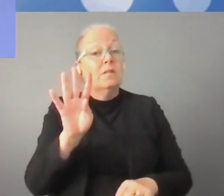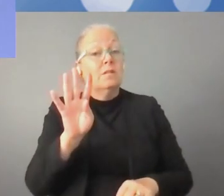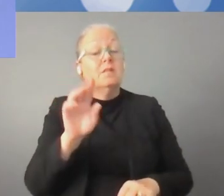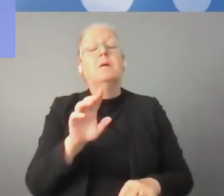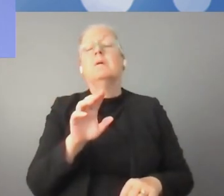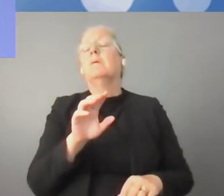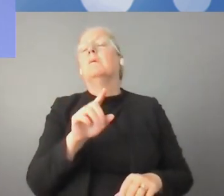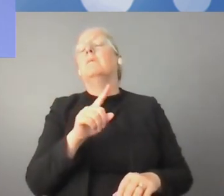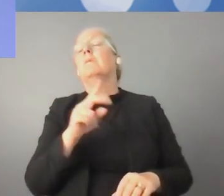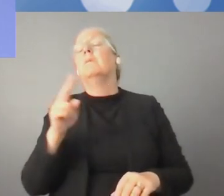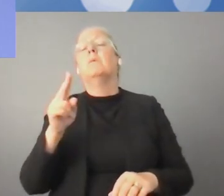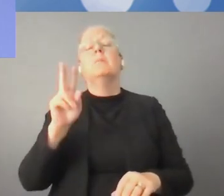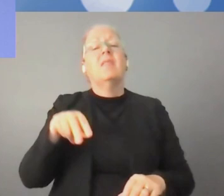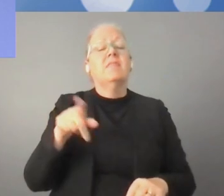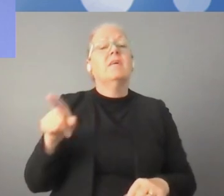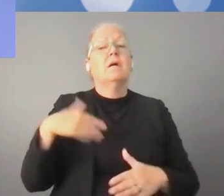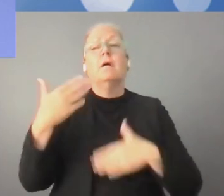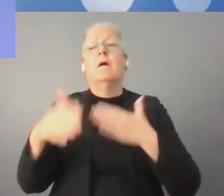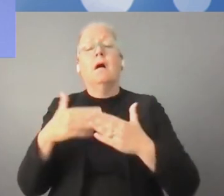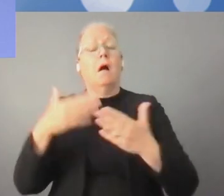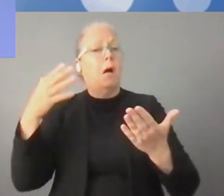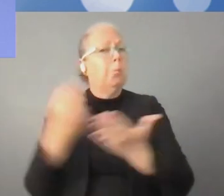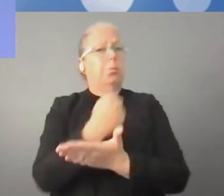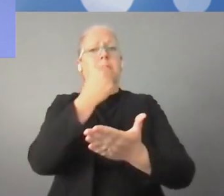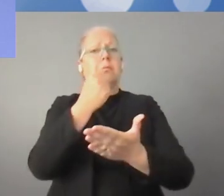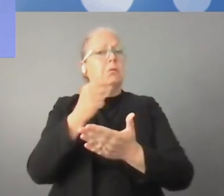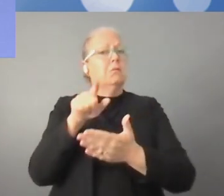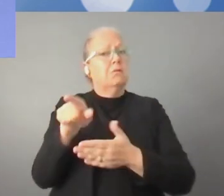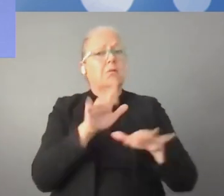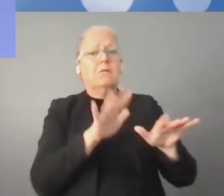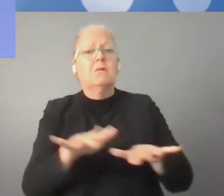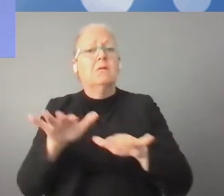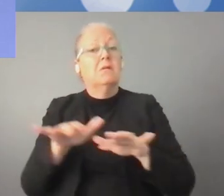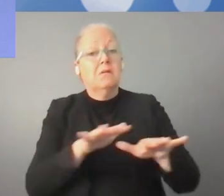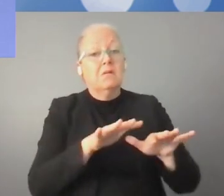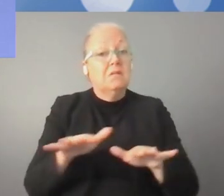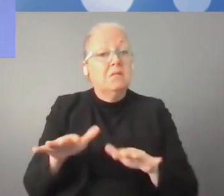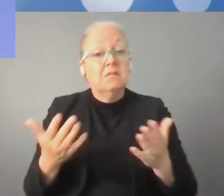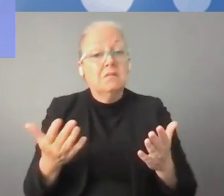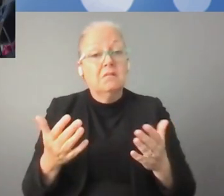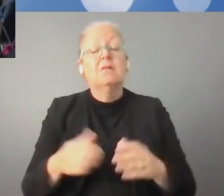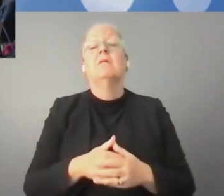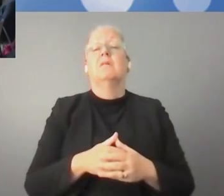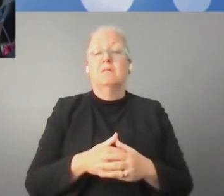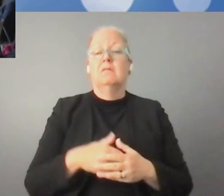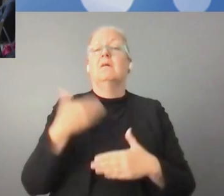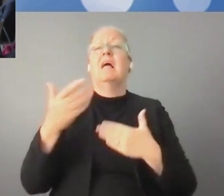EGF 2021. Это будет артист, пианист, менеджер, но также и предприниматель, и оратор.